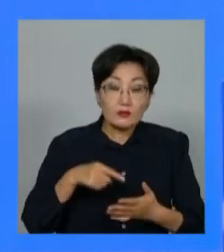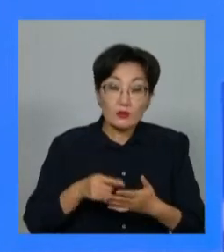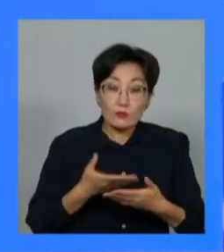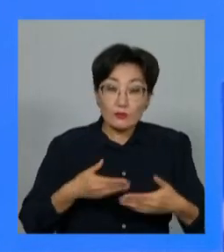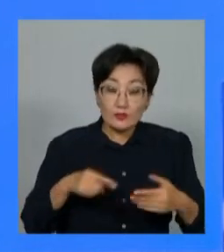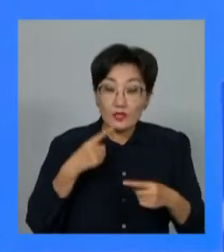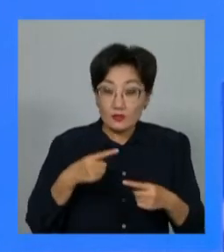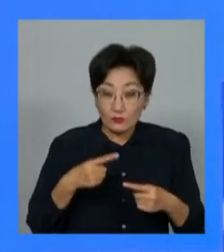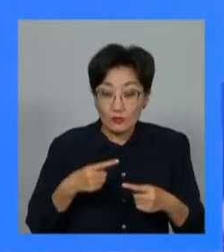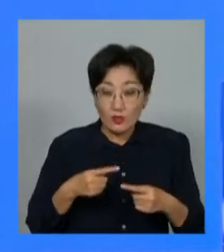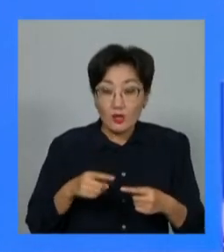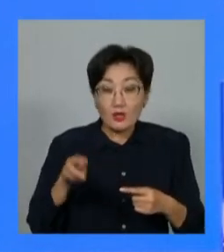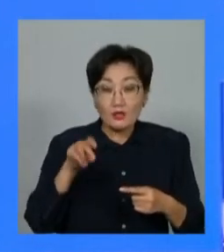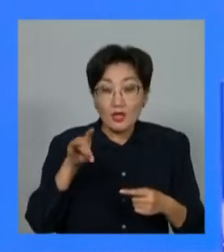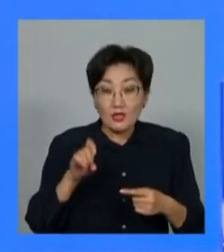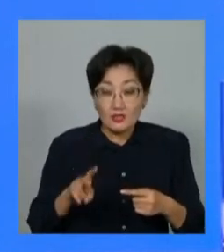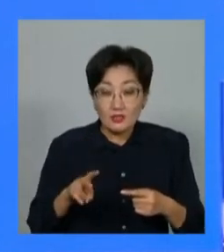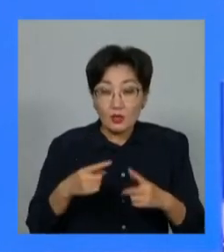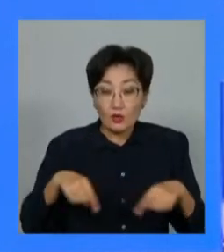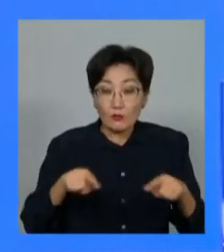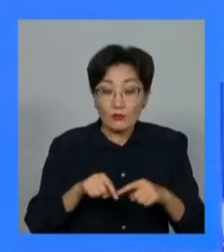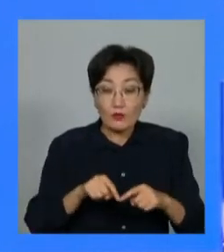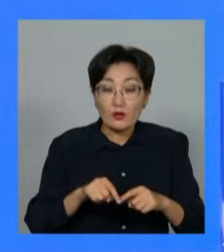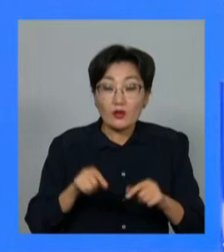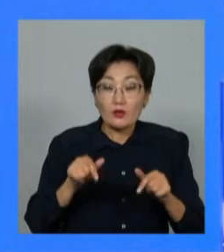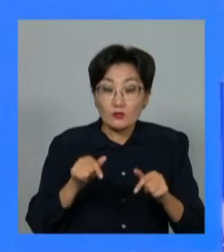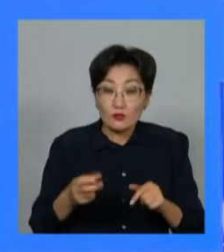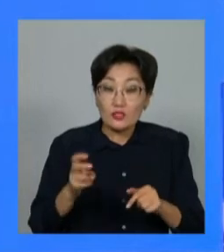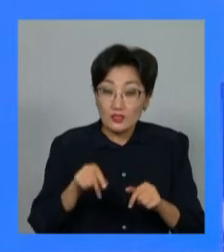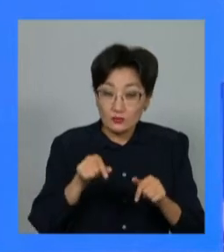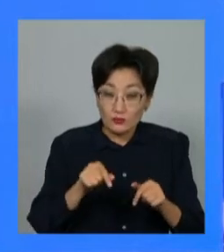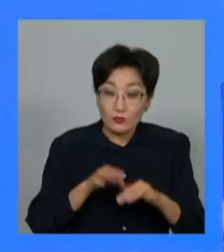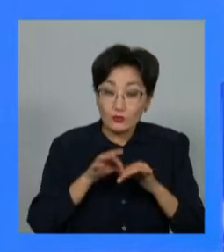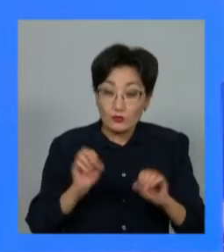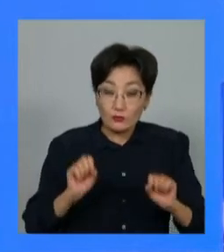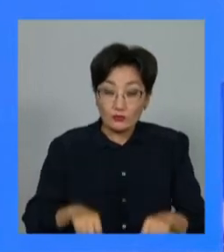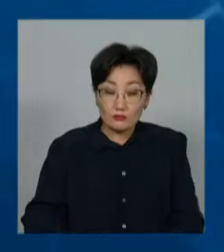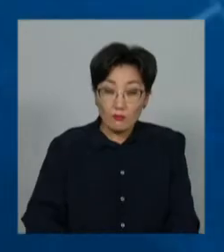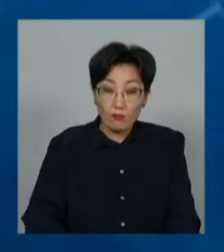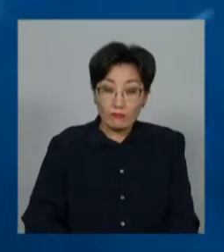бізді айтатын болсақ, дарын орталығында қабілет қызметіне келіп сол жерден де өтсе болады.